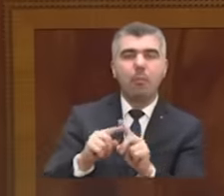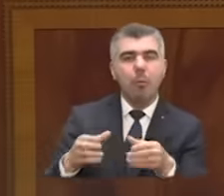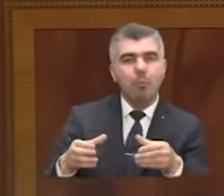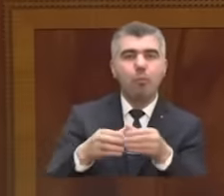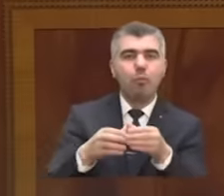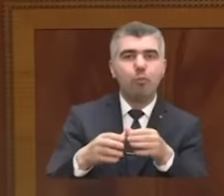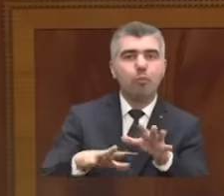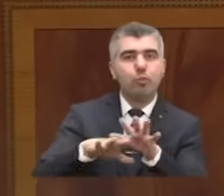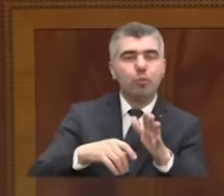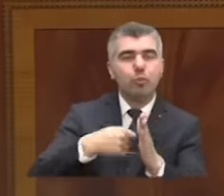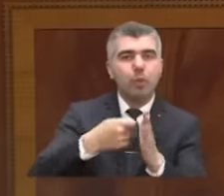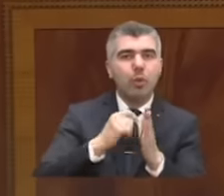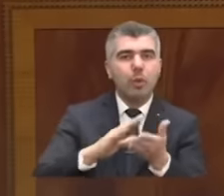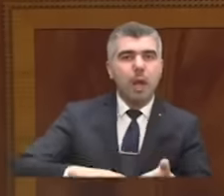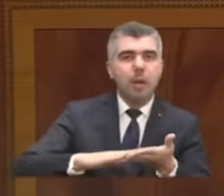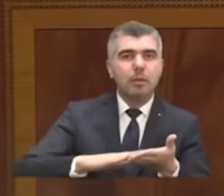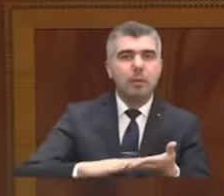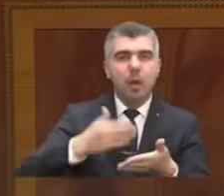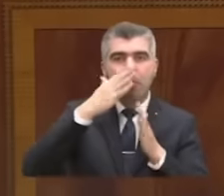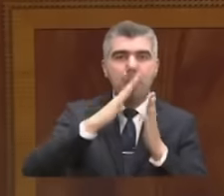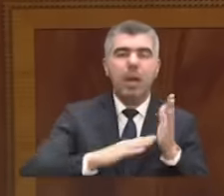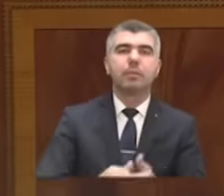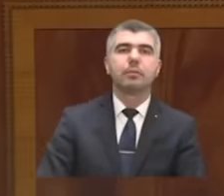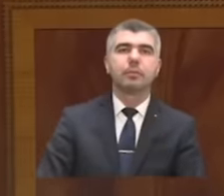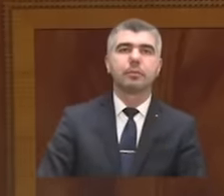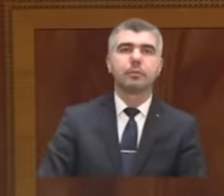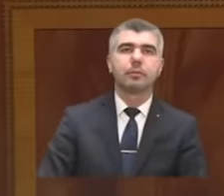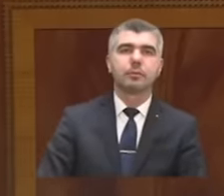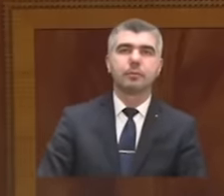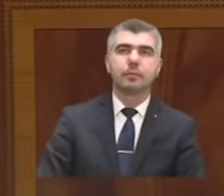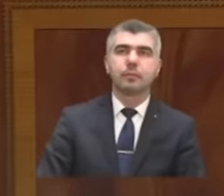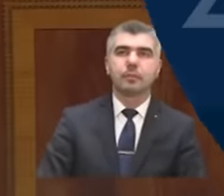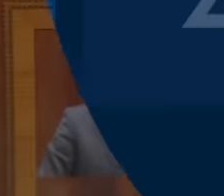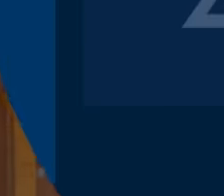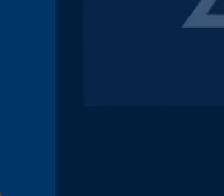وضعها في صلب المشروع المجتمعي والتنموي لبلادنا.